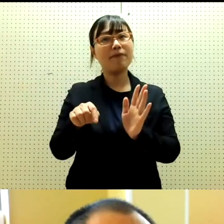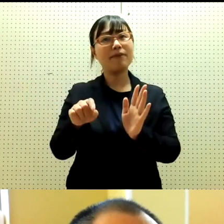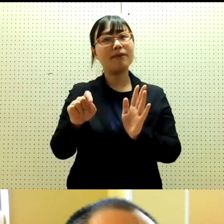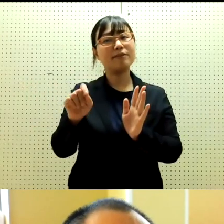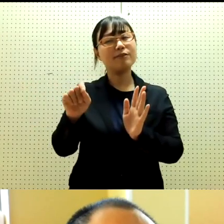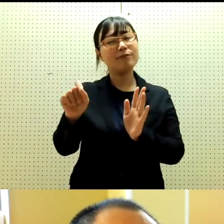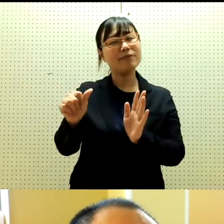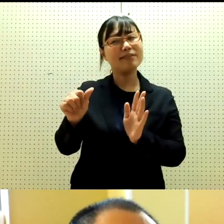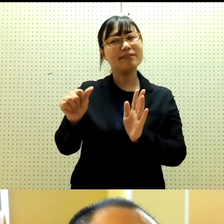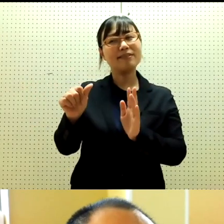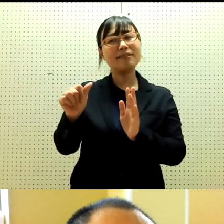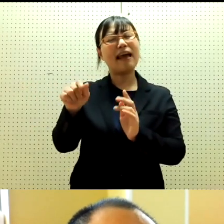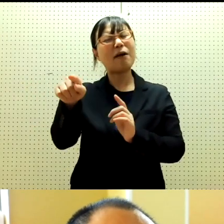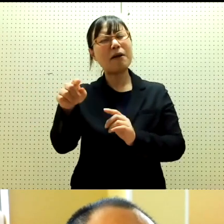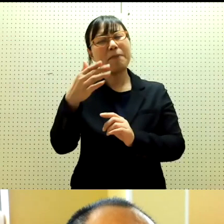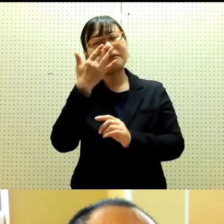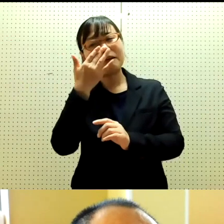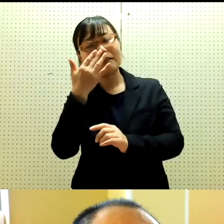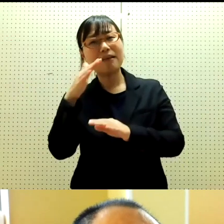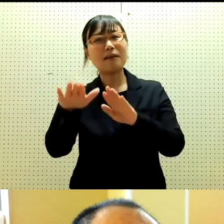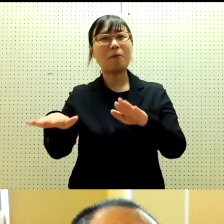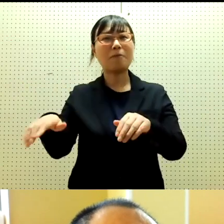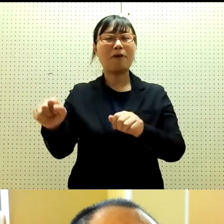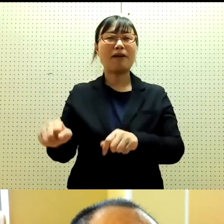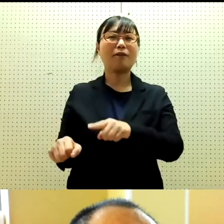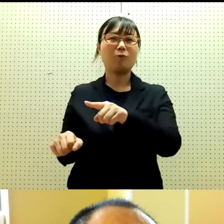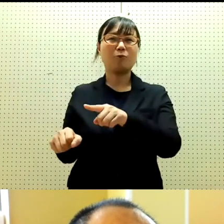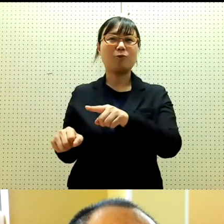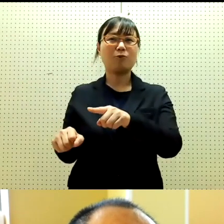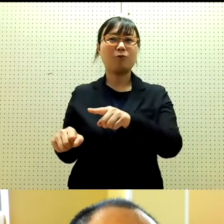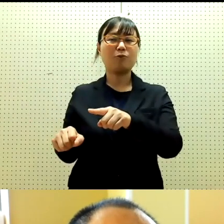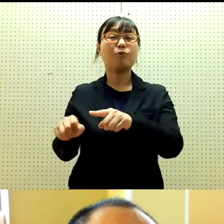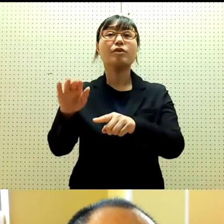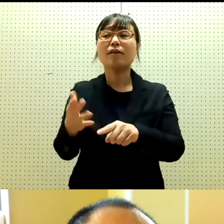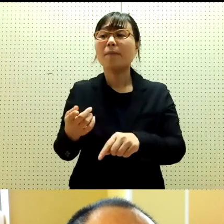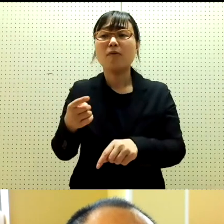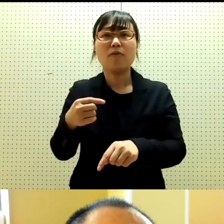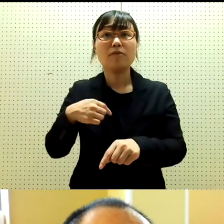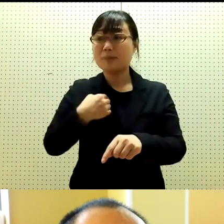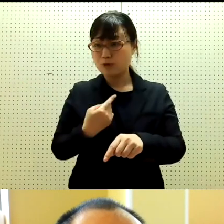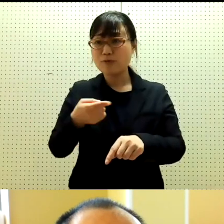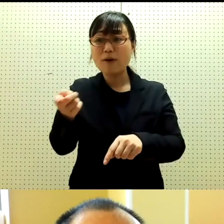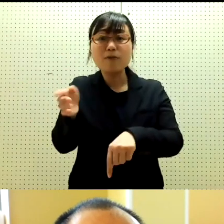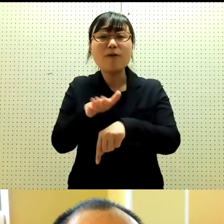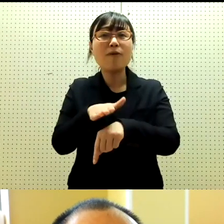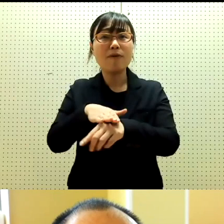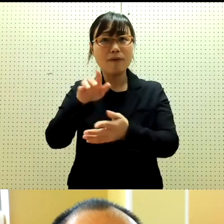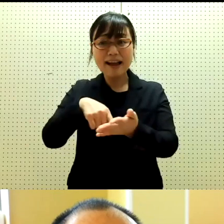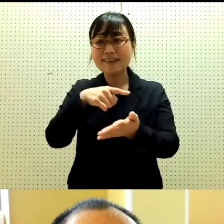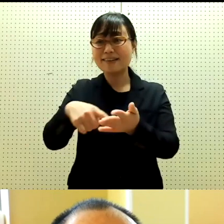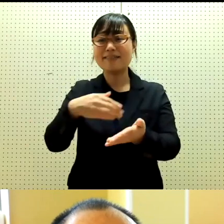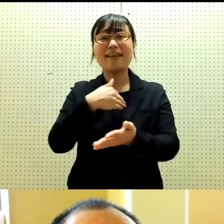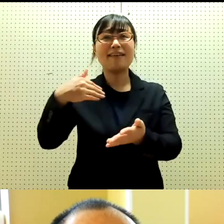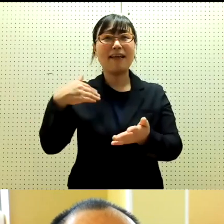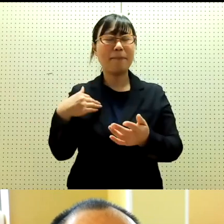ったりとか苦手っていうお子さんが、はいはい、僕はこのやり方ができれば普通に授業受けられるかもって思ってもらえるってところはね